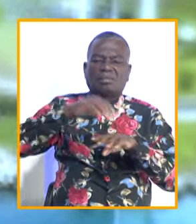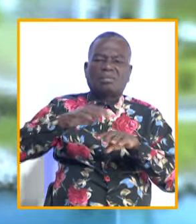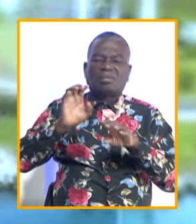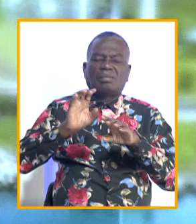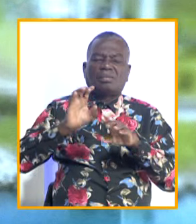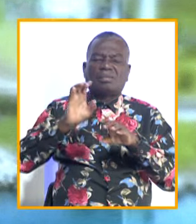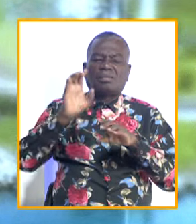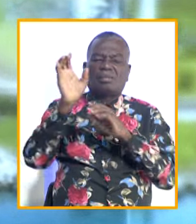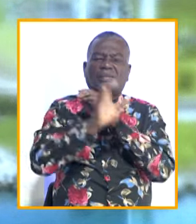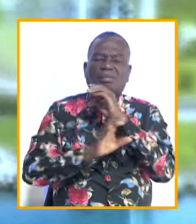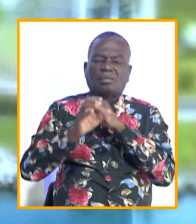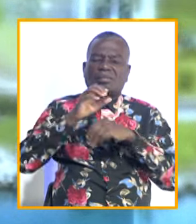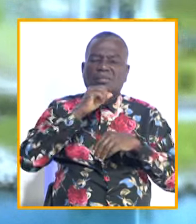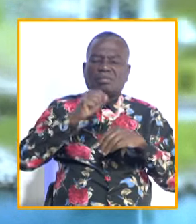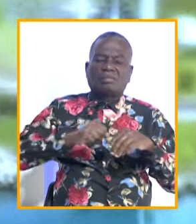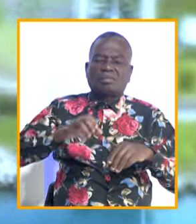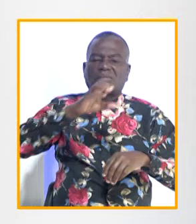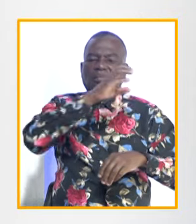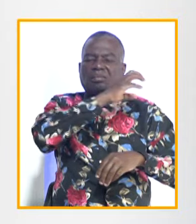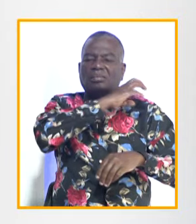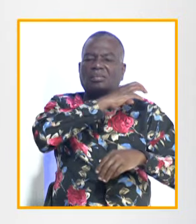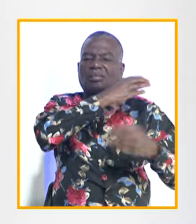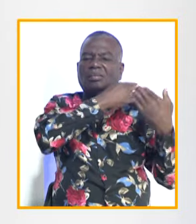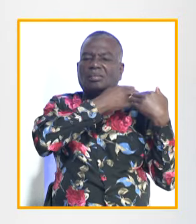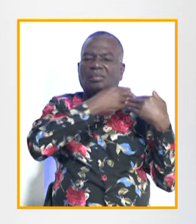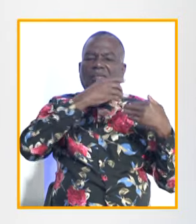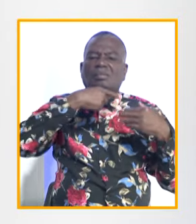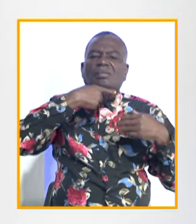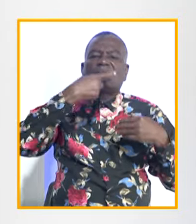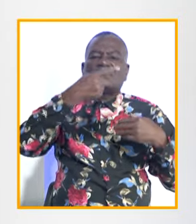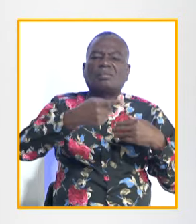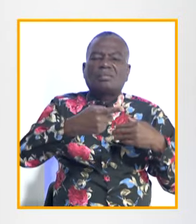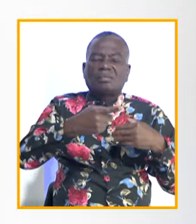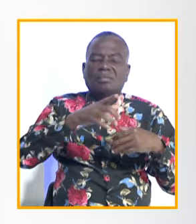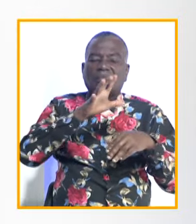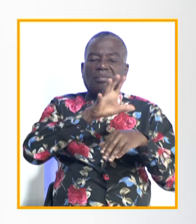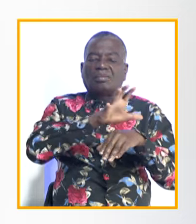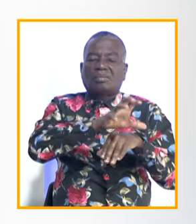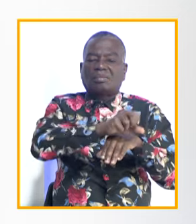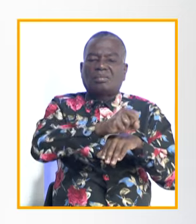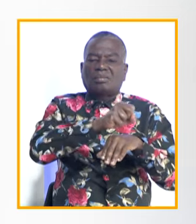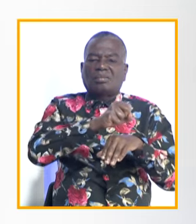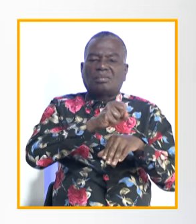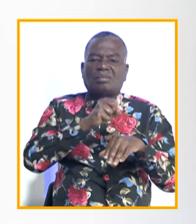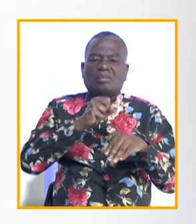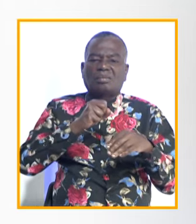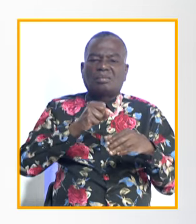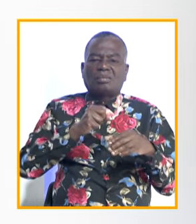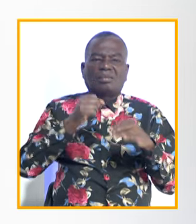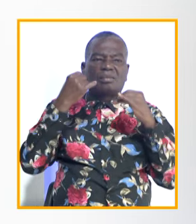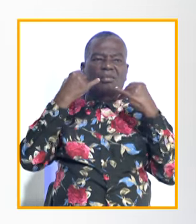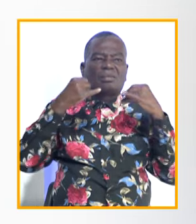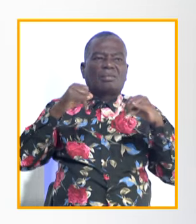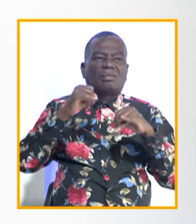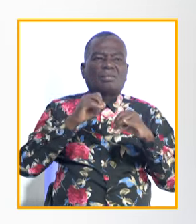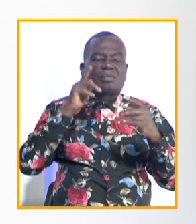continent, l'ancien colonel guinéen Claude Pivi a bien été extradé vers la Guinée depuis le Libéria où il a été arrêté. Les informations sont